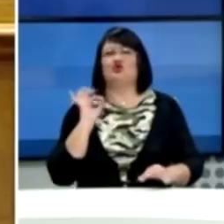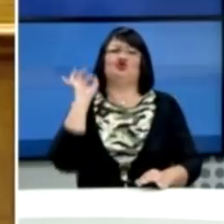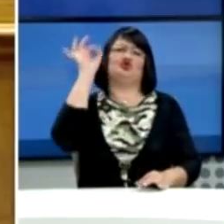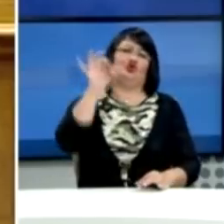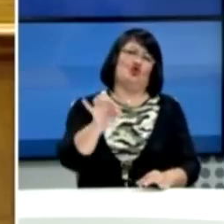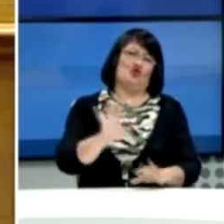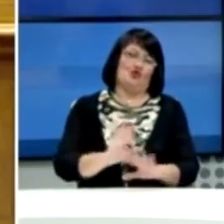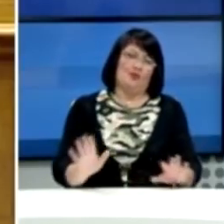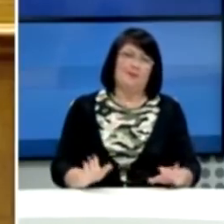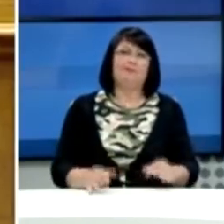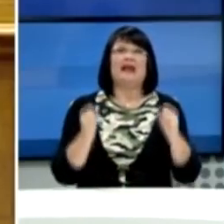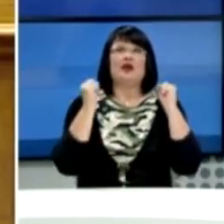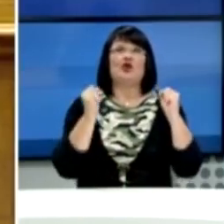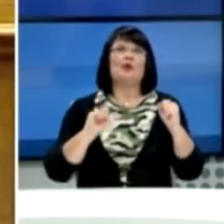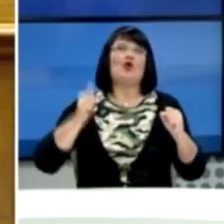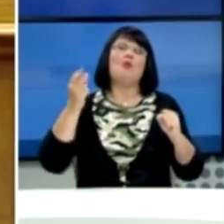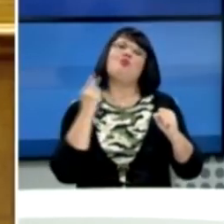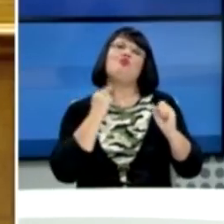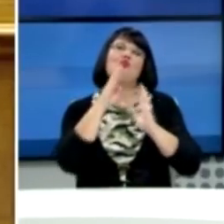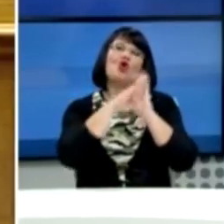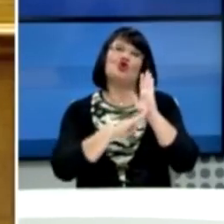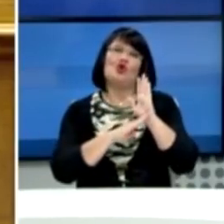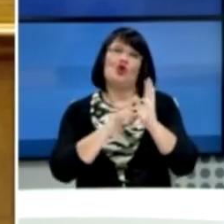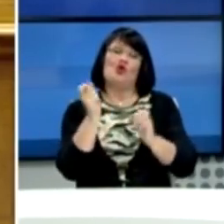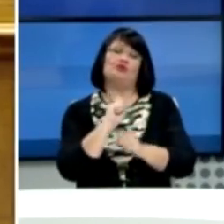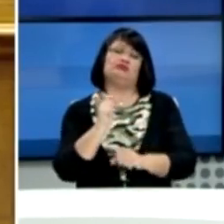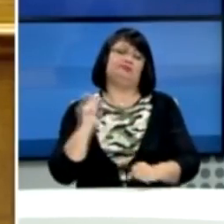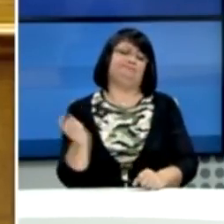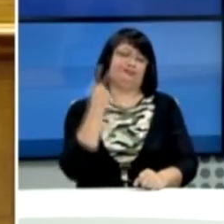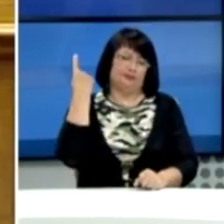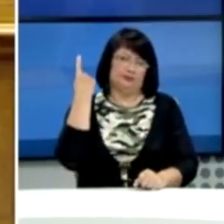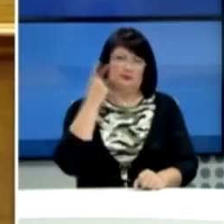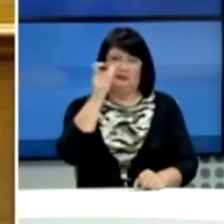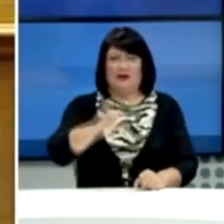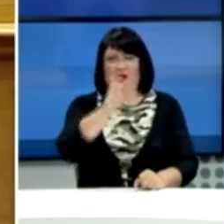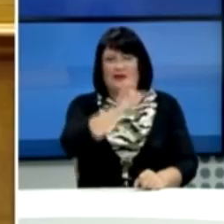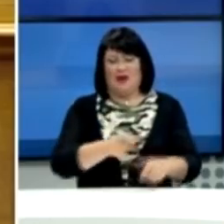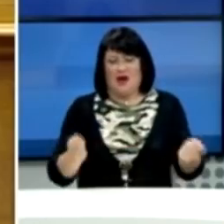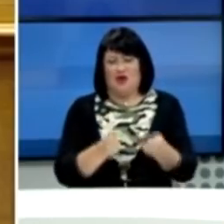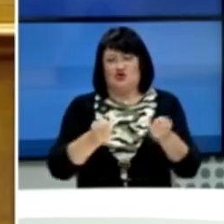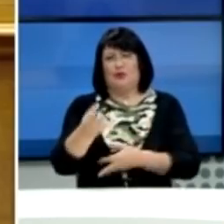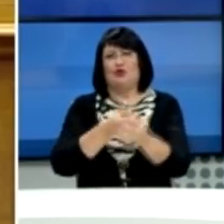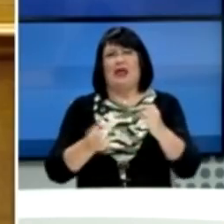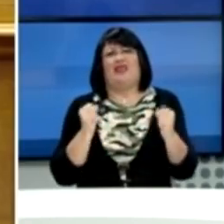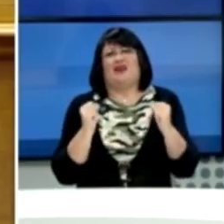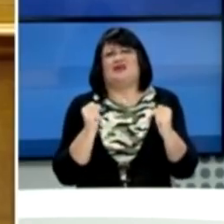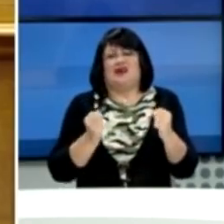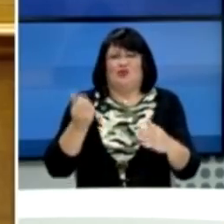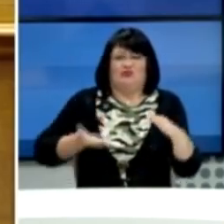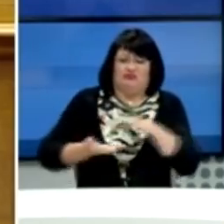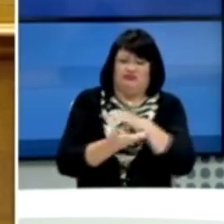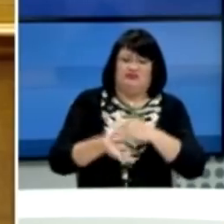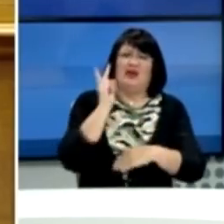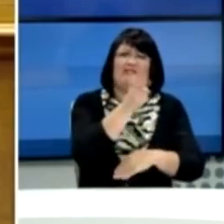ότι τα υγειονομικά πρωτόκολλα γίνονται κουρελόχαρτα το λένε οι ίδιοι εργαζόμενοι με τις καταγγελίες τους,